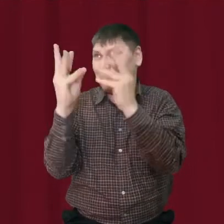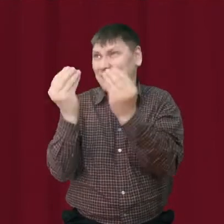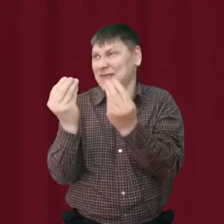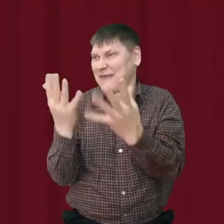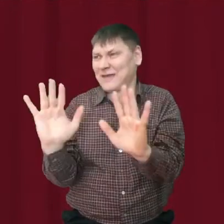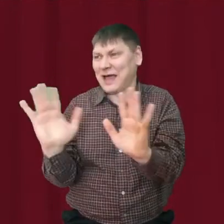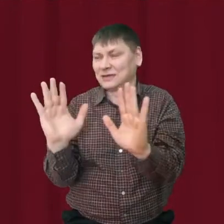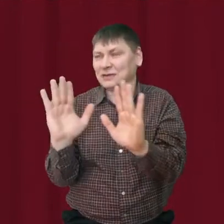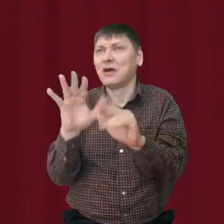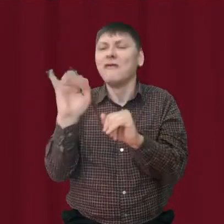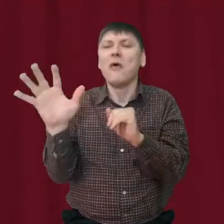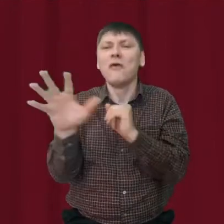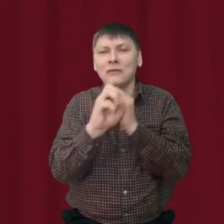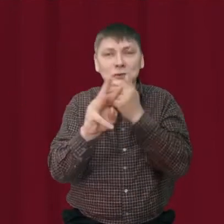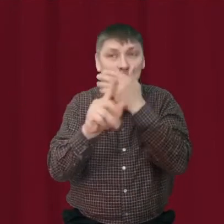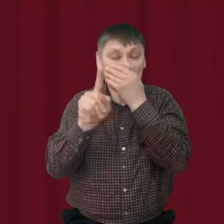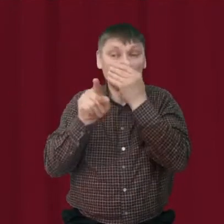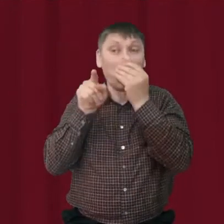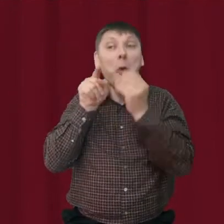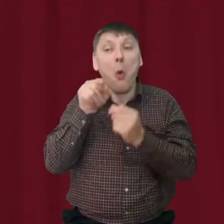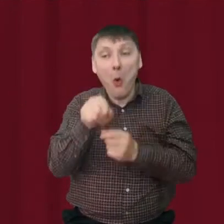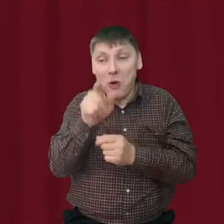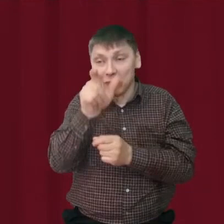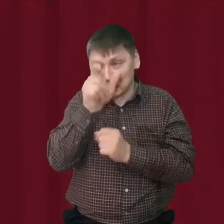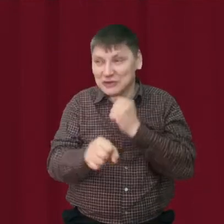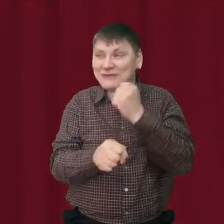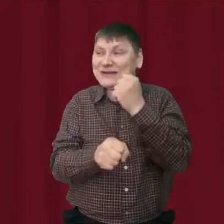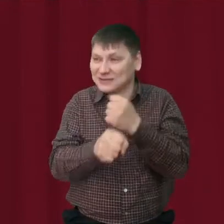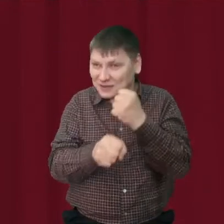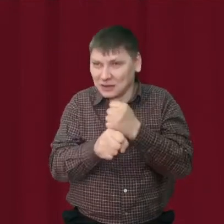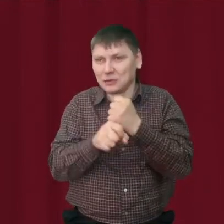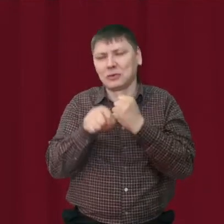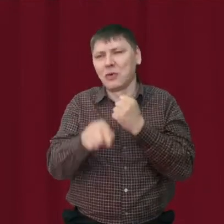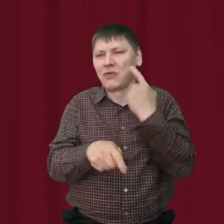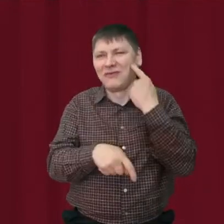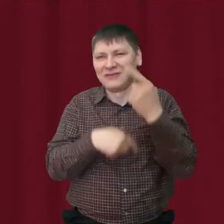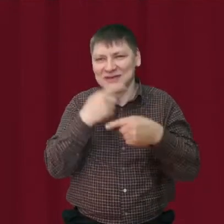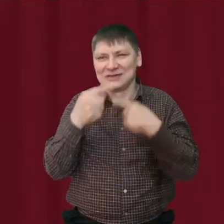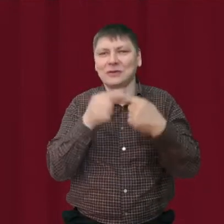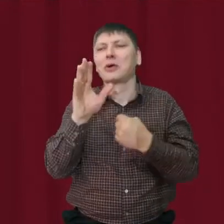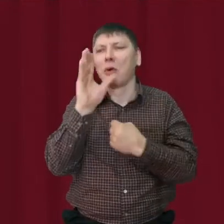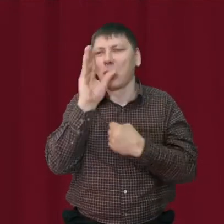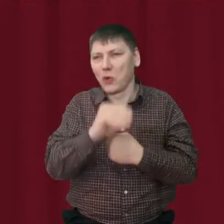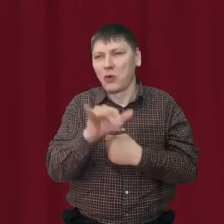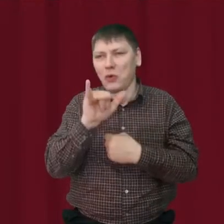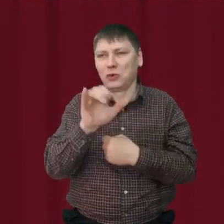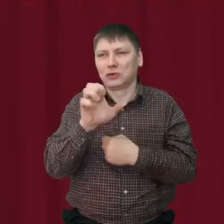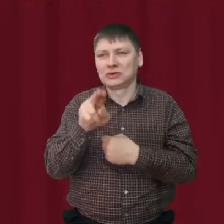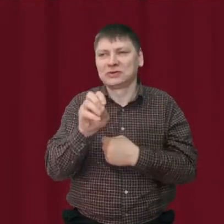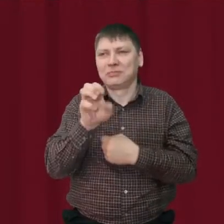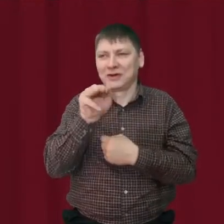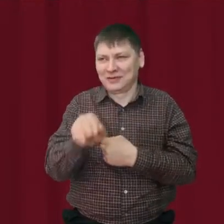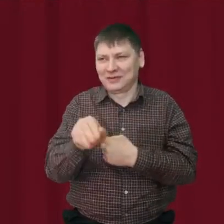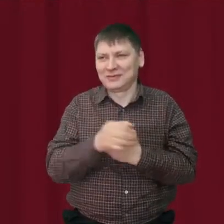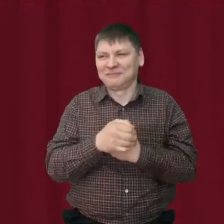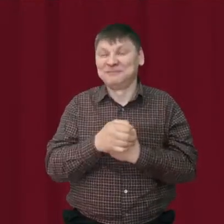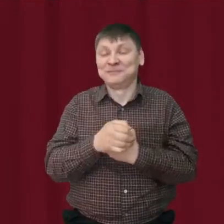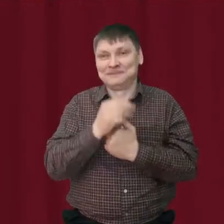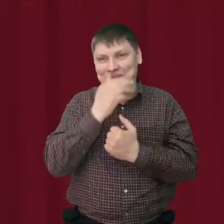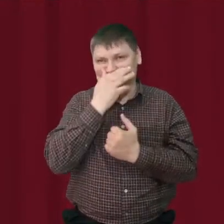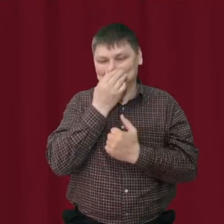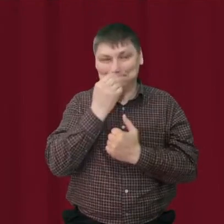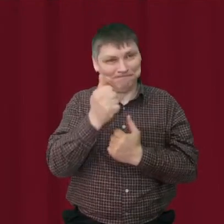не делает, успеет». Очень хорошая характеристика, показывающая, что блаженство